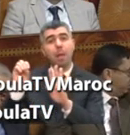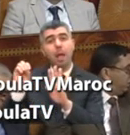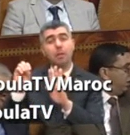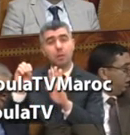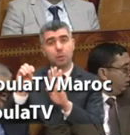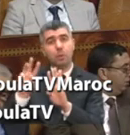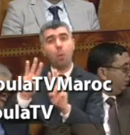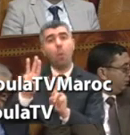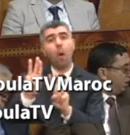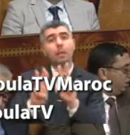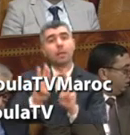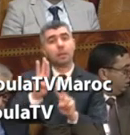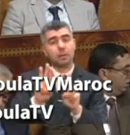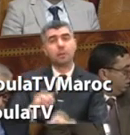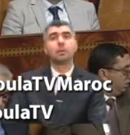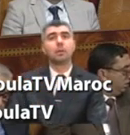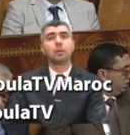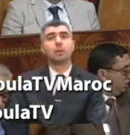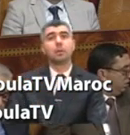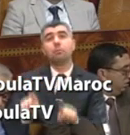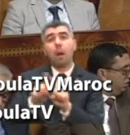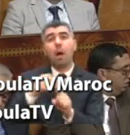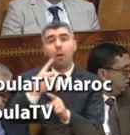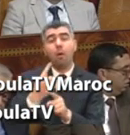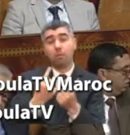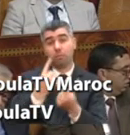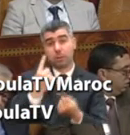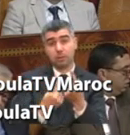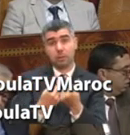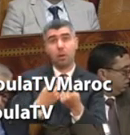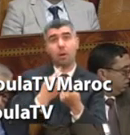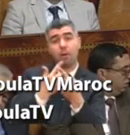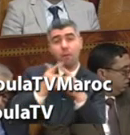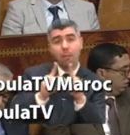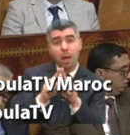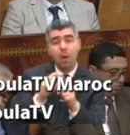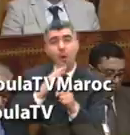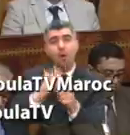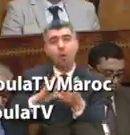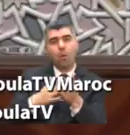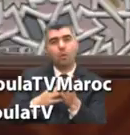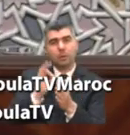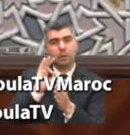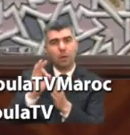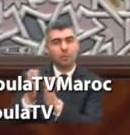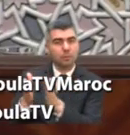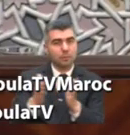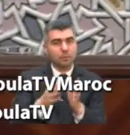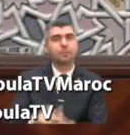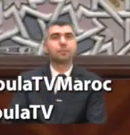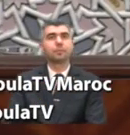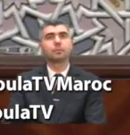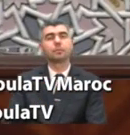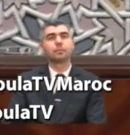منتج للبطاطس والبصل القصابي، منتج الغسول معروف عالميا. شكرا سيد نائب، شكرا سيد